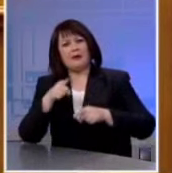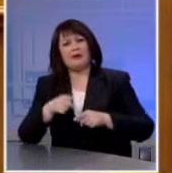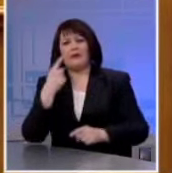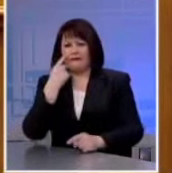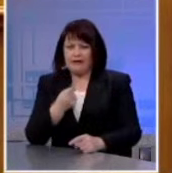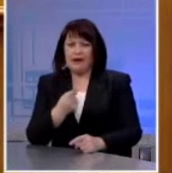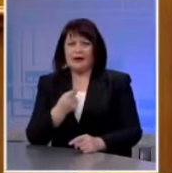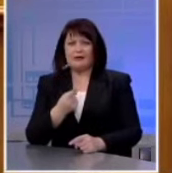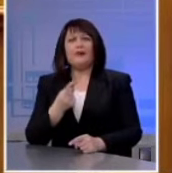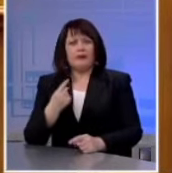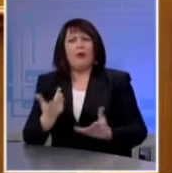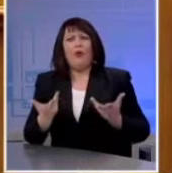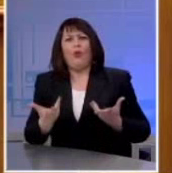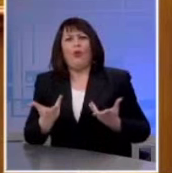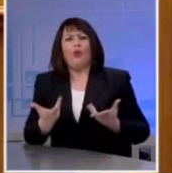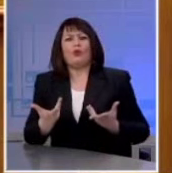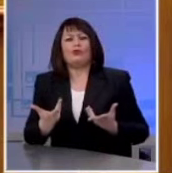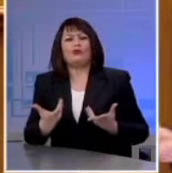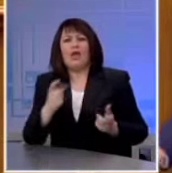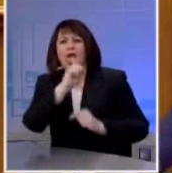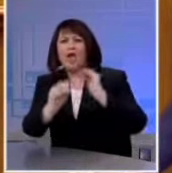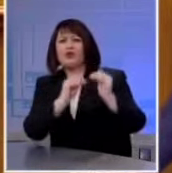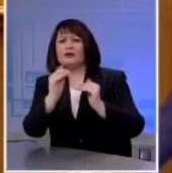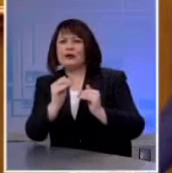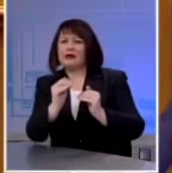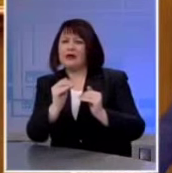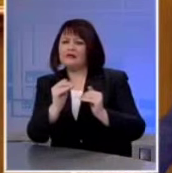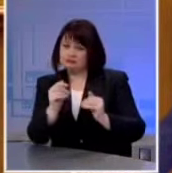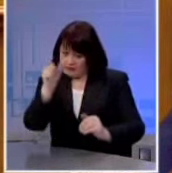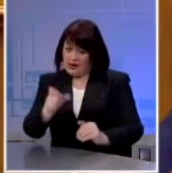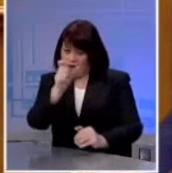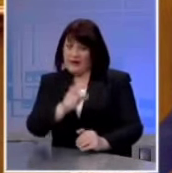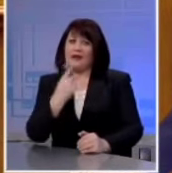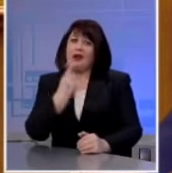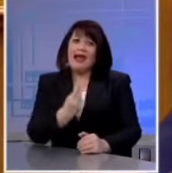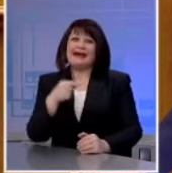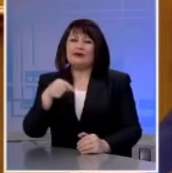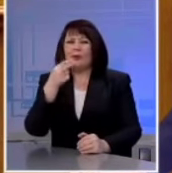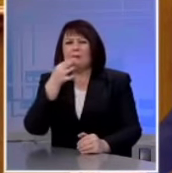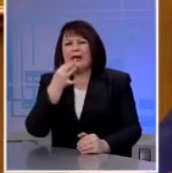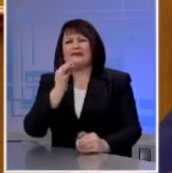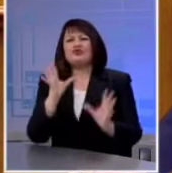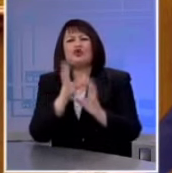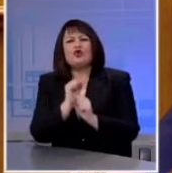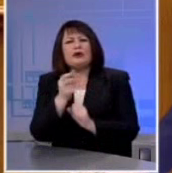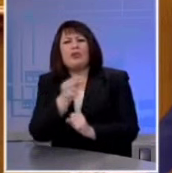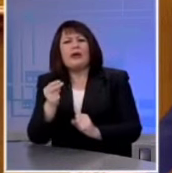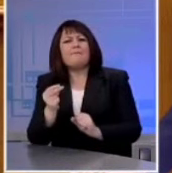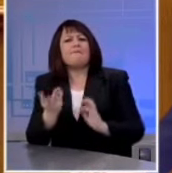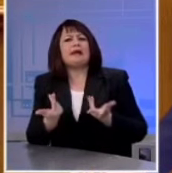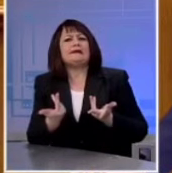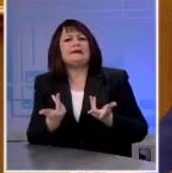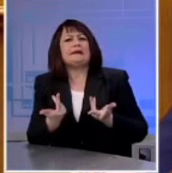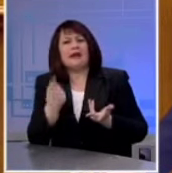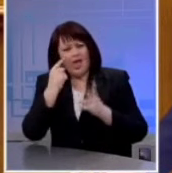αναδεικνύουν πλέον με ένταση τα ανοιχτά ερωτήματα και τις σκοτεινές πτυχές αυτής της υπόθεσης και ζητούν